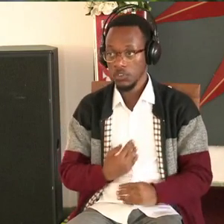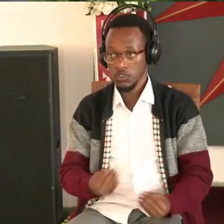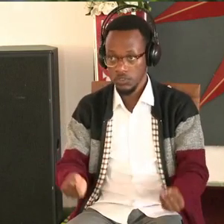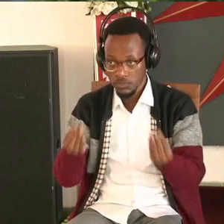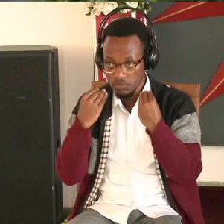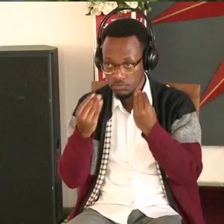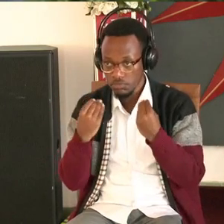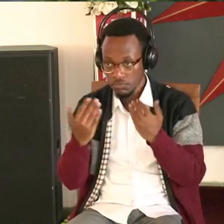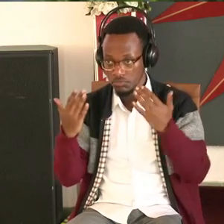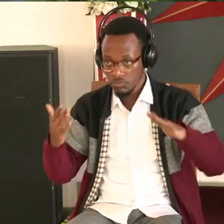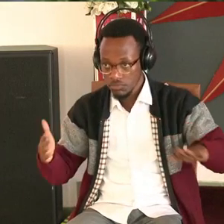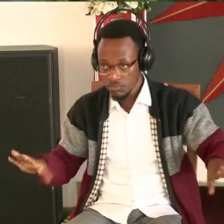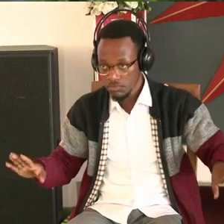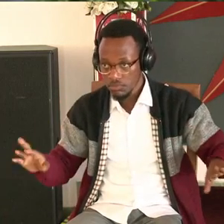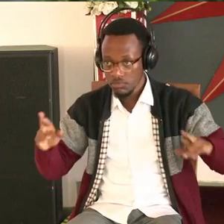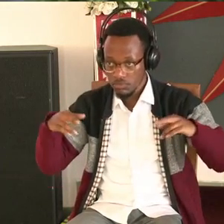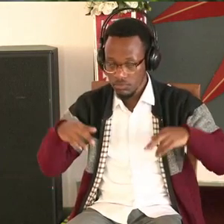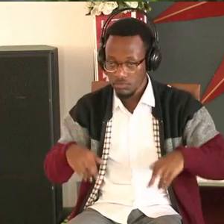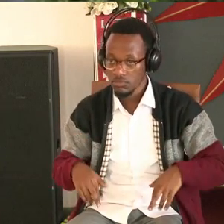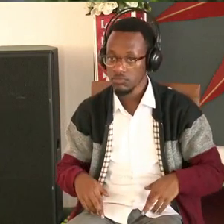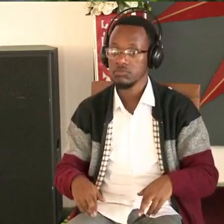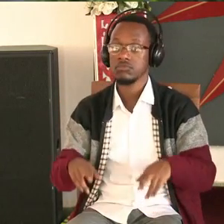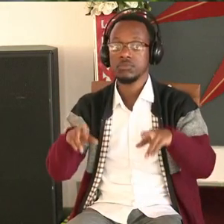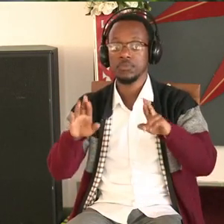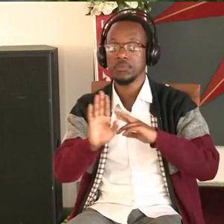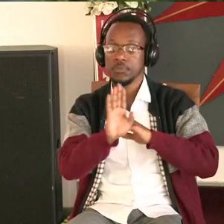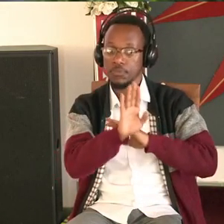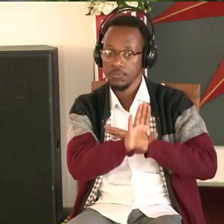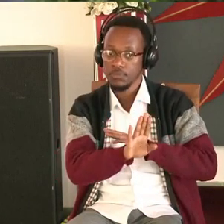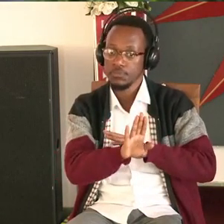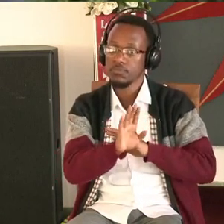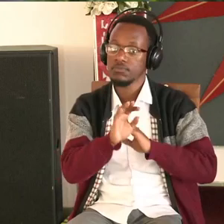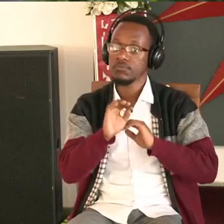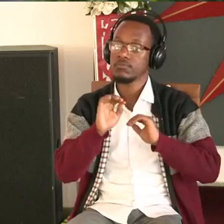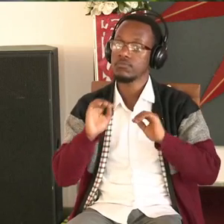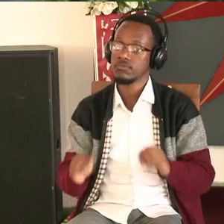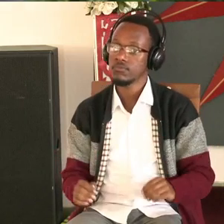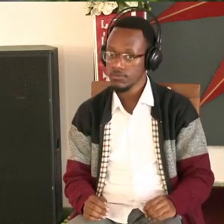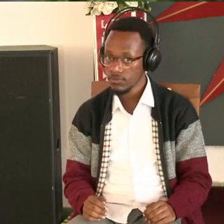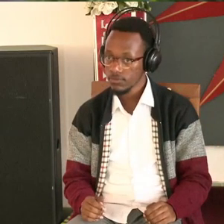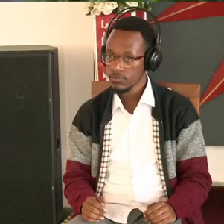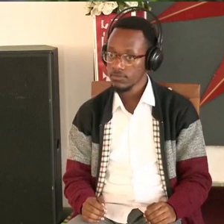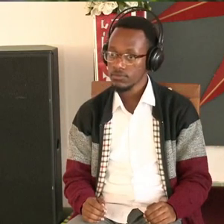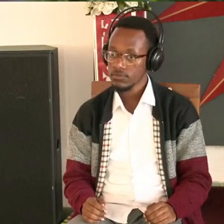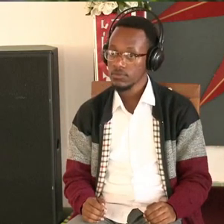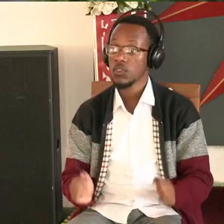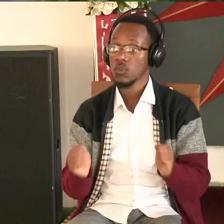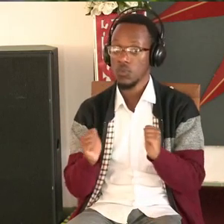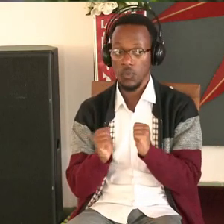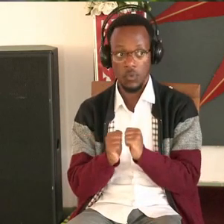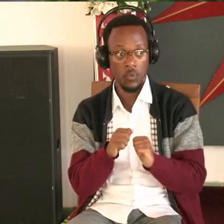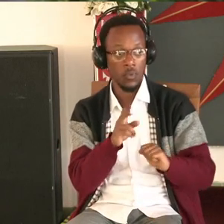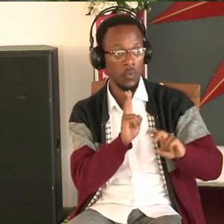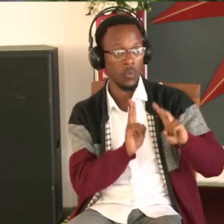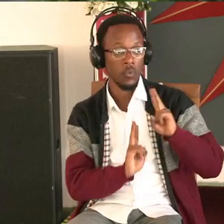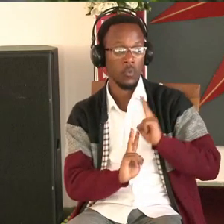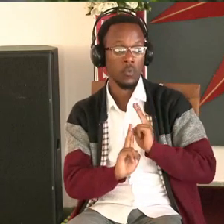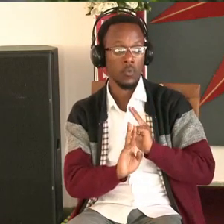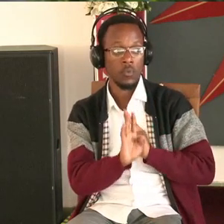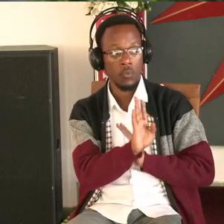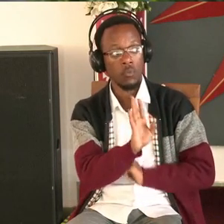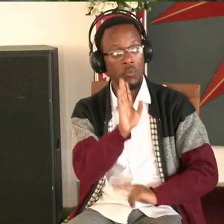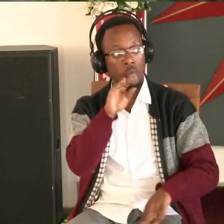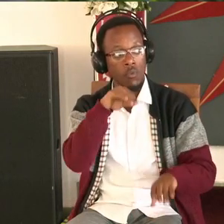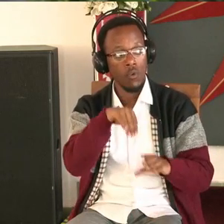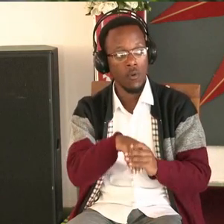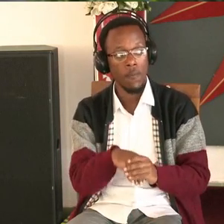kuba yaratumenyesheje inzira ye avec son peuple akatumenyesha inzira ye hamwe